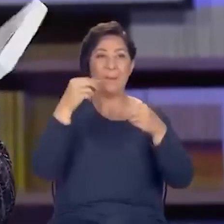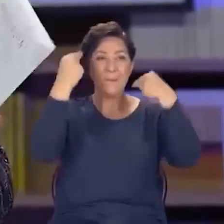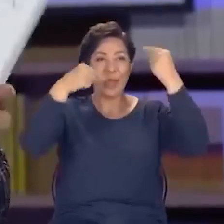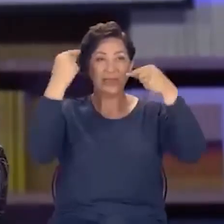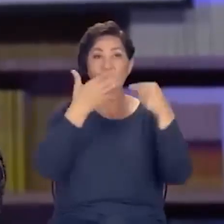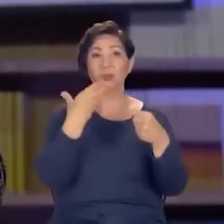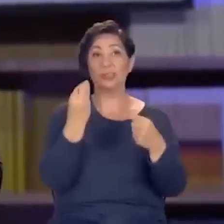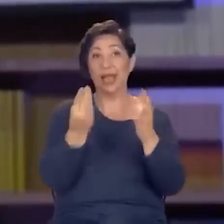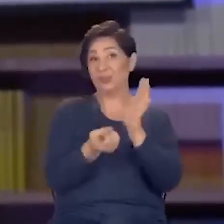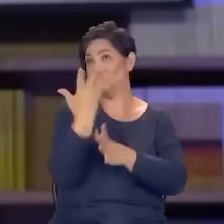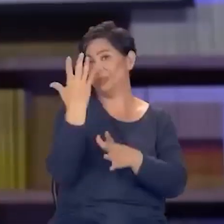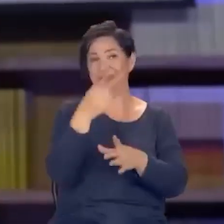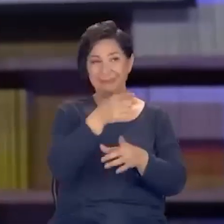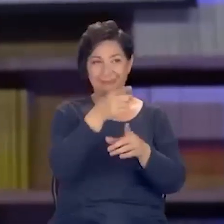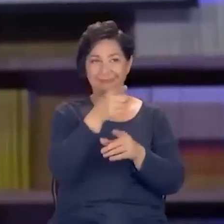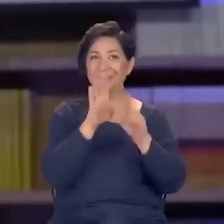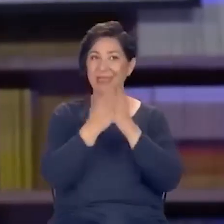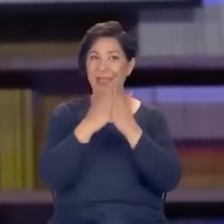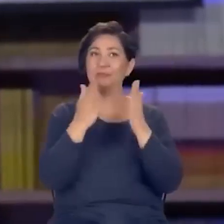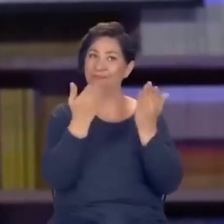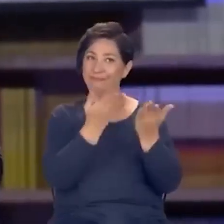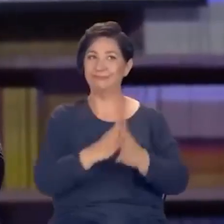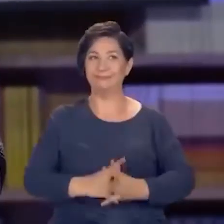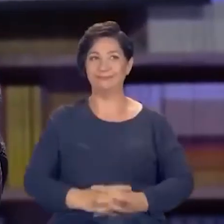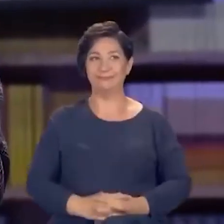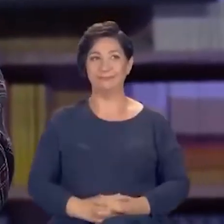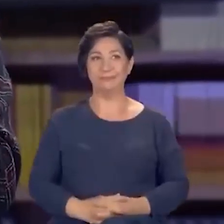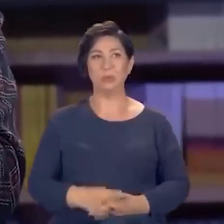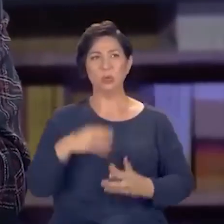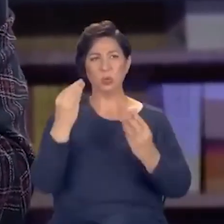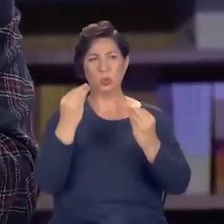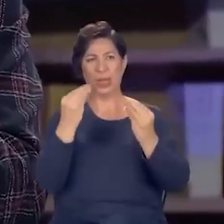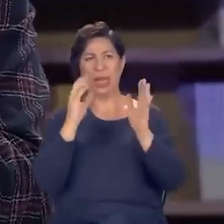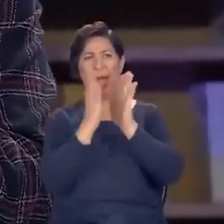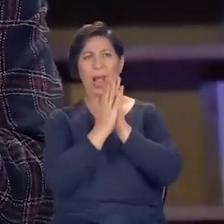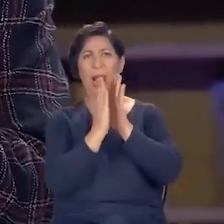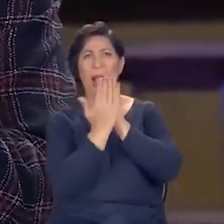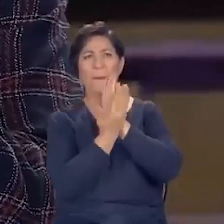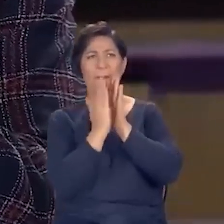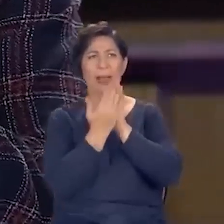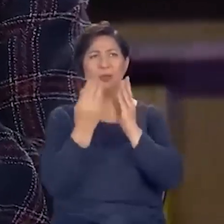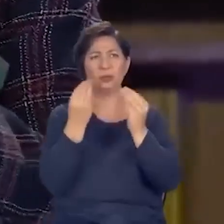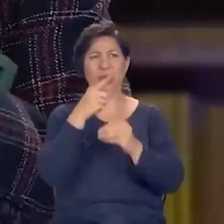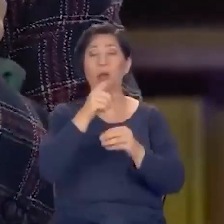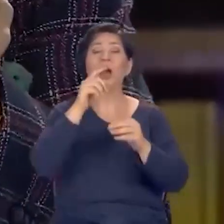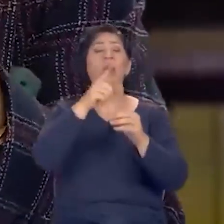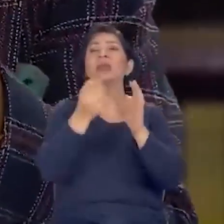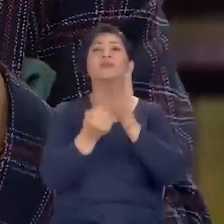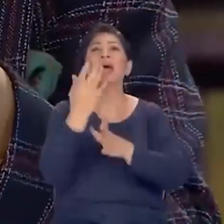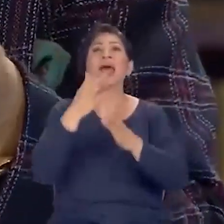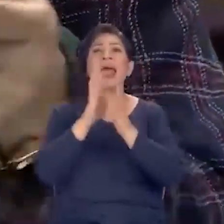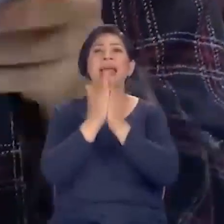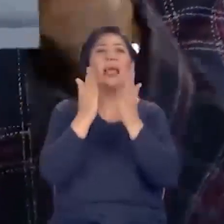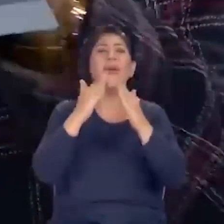ortaya çıksın. Böyle gösteriyorum meraklarına. Güzel de zaten Okyanus güzel bir yayın evi. Evet. Hem de kitap